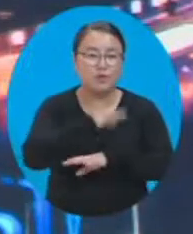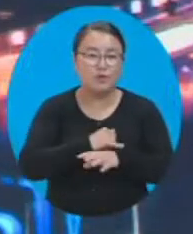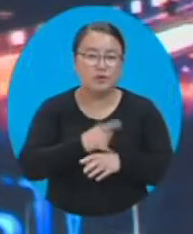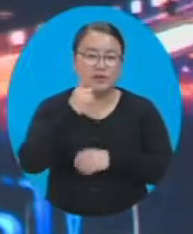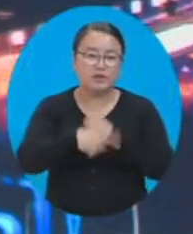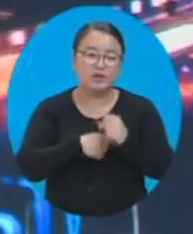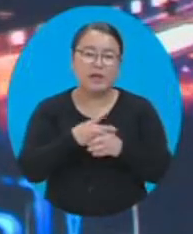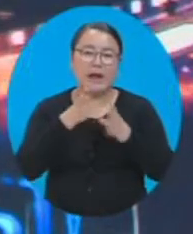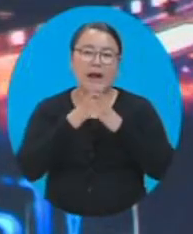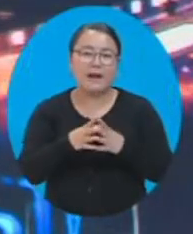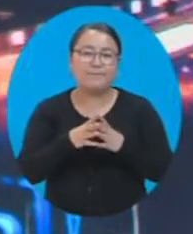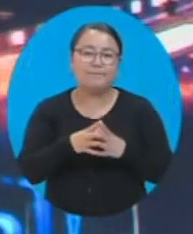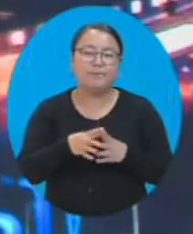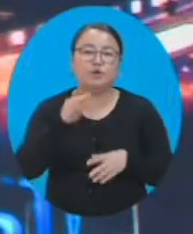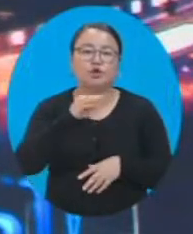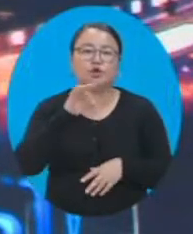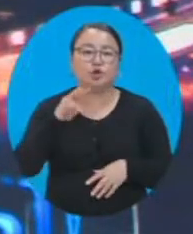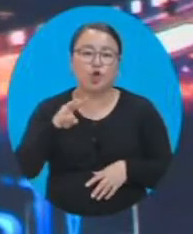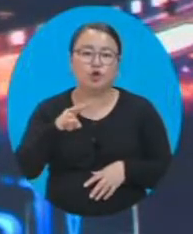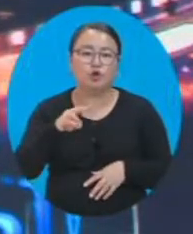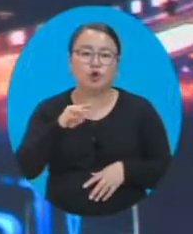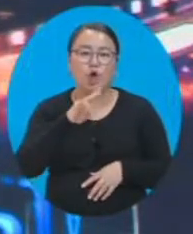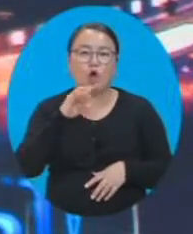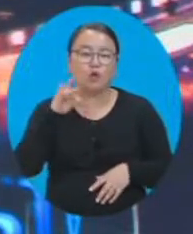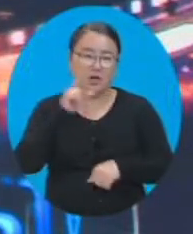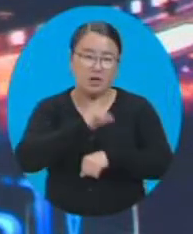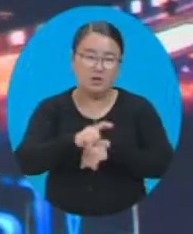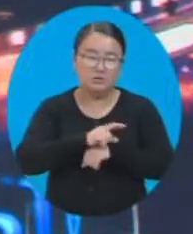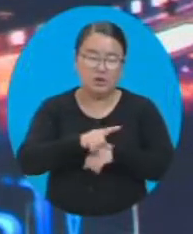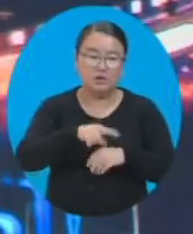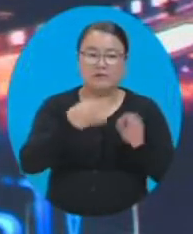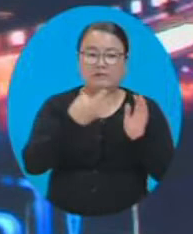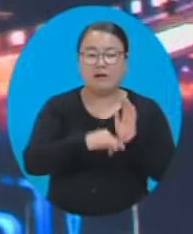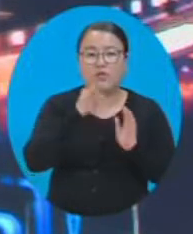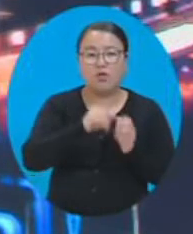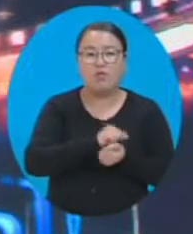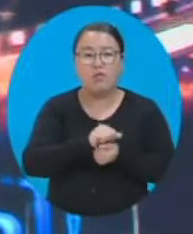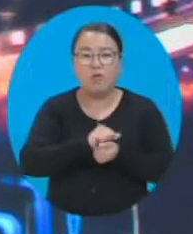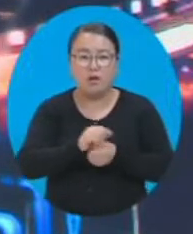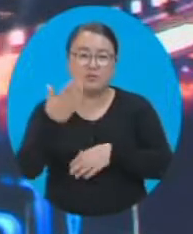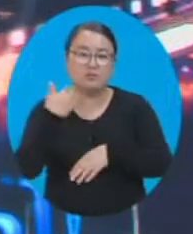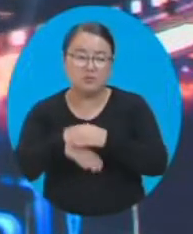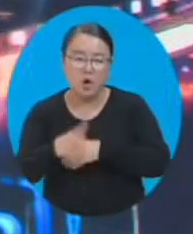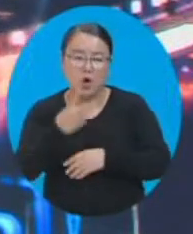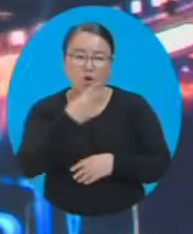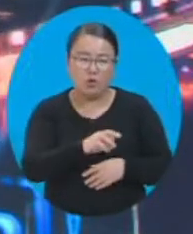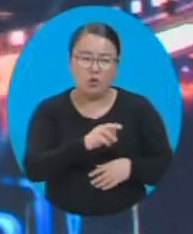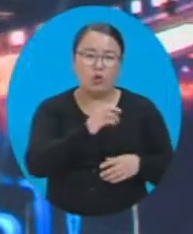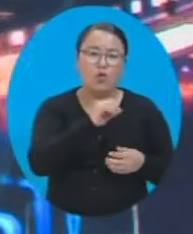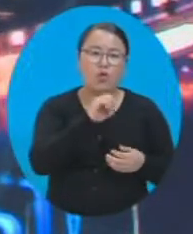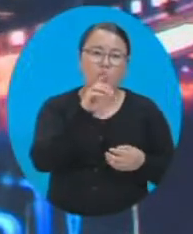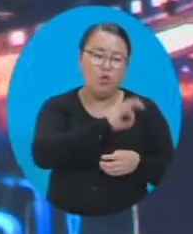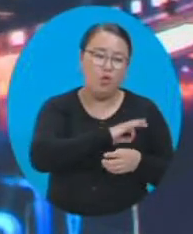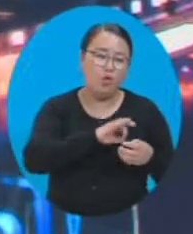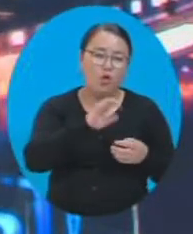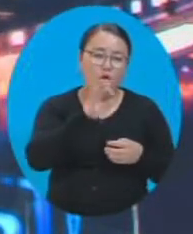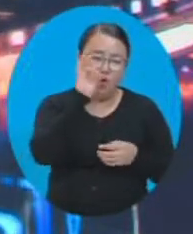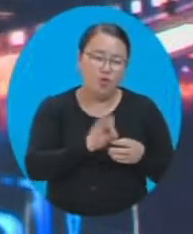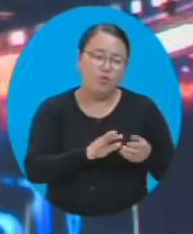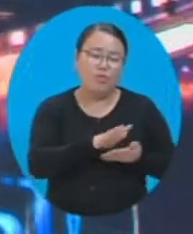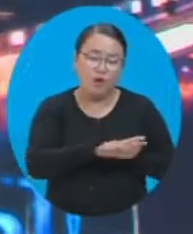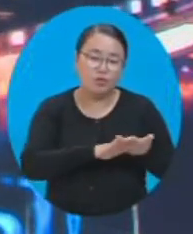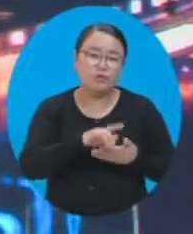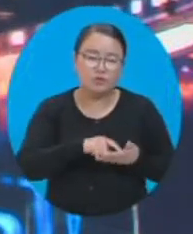Монгол улс жилд 100,000 тонн ноолуур экспортлдог. Үүний 80% угааж экспортлж байгаа бол үлдсэн 20% боловсруулдаг. Тиймээс цаашид